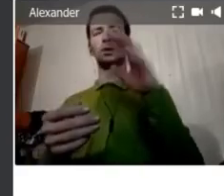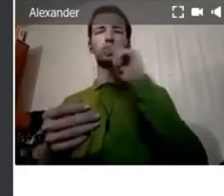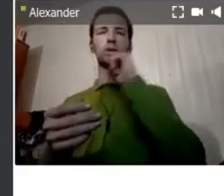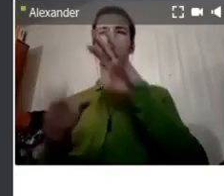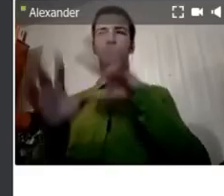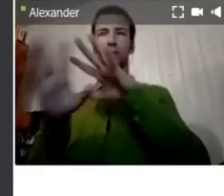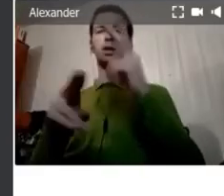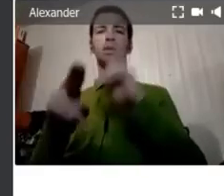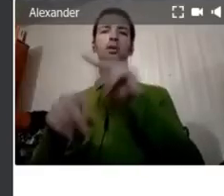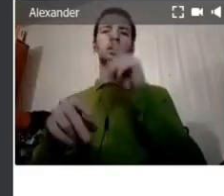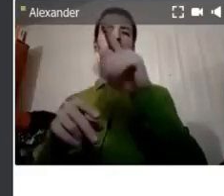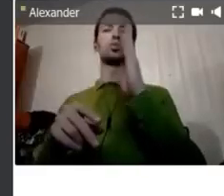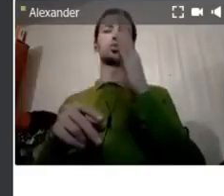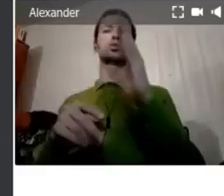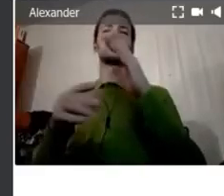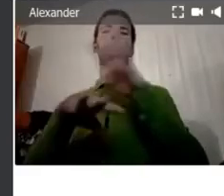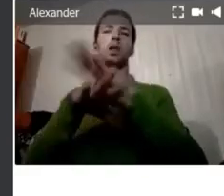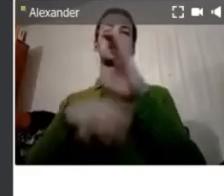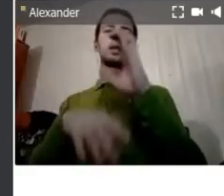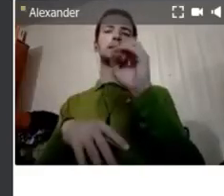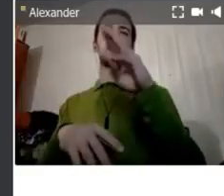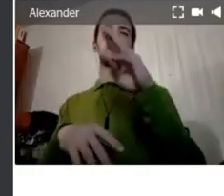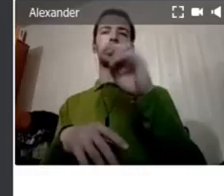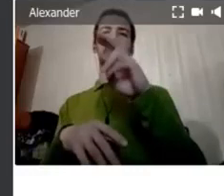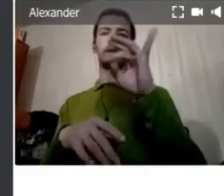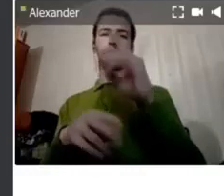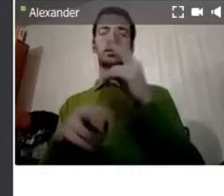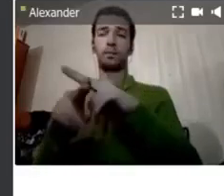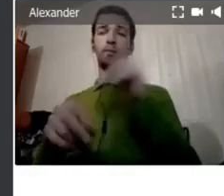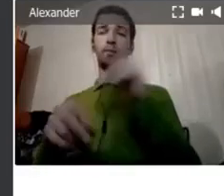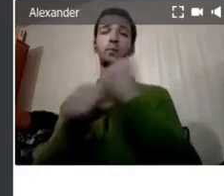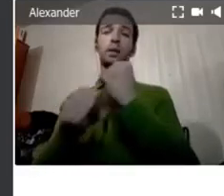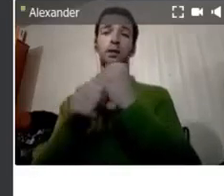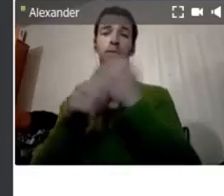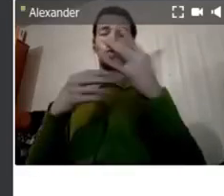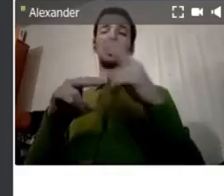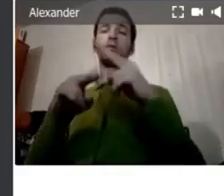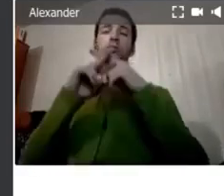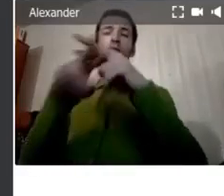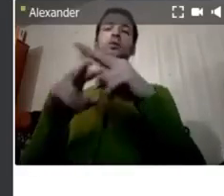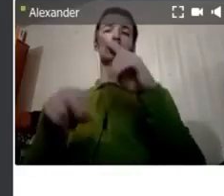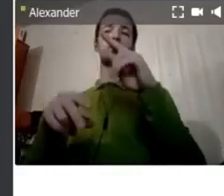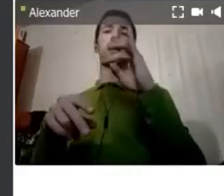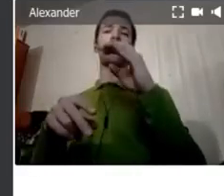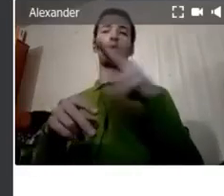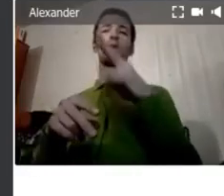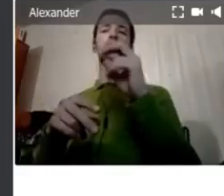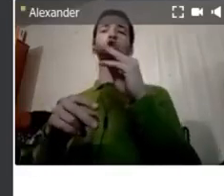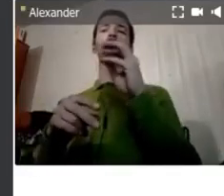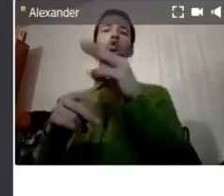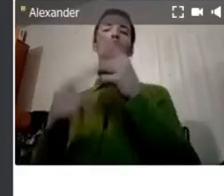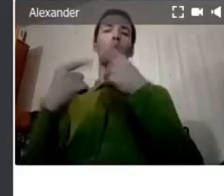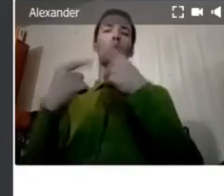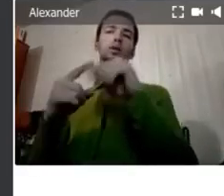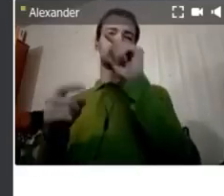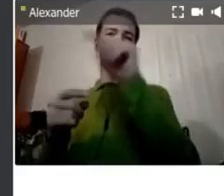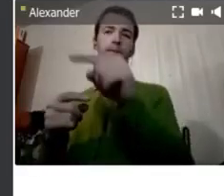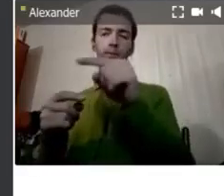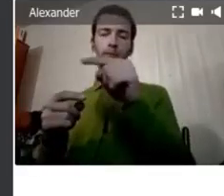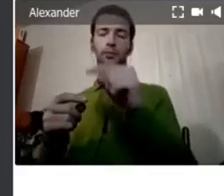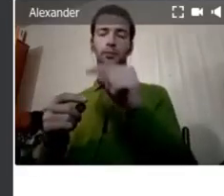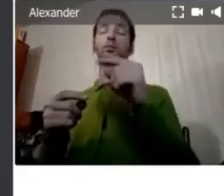моих любимых примеров, который я, собственно говоря, сам проанализировал и вот передал в эти картиночки.